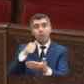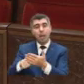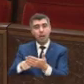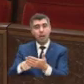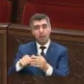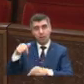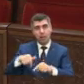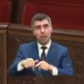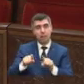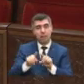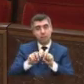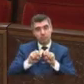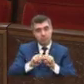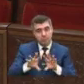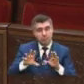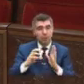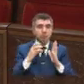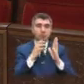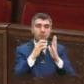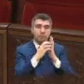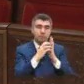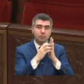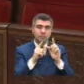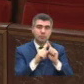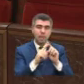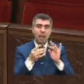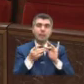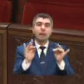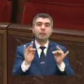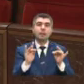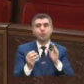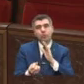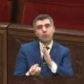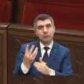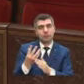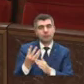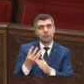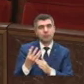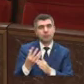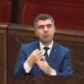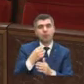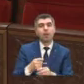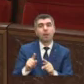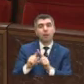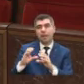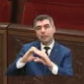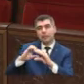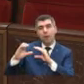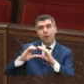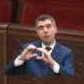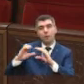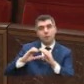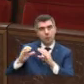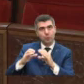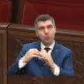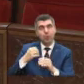بالعداد الذكي اللي غيعطي الإمكانية ما نبقاوش تراكم هادشي. هادشي علاش الآن درنا نظام ديال التواصل المحلي ومركزي، وانا كنقول السيدات والساده